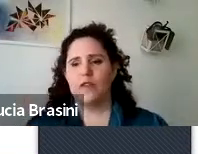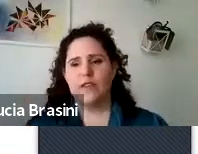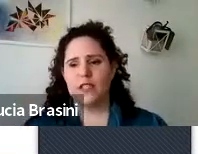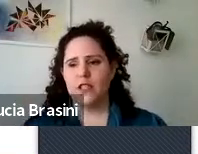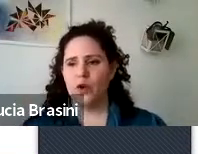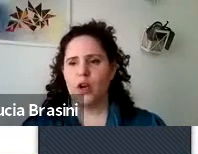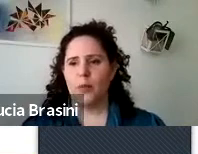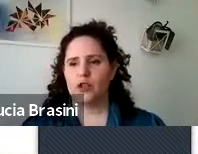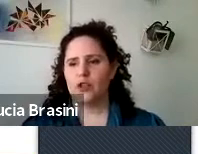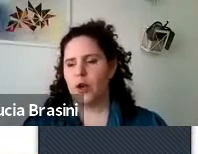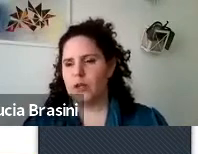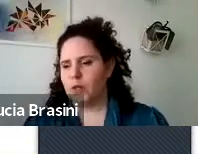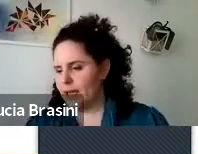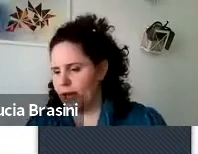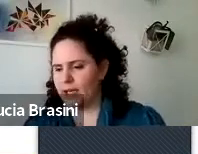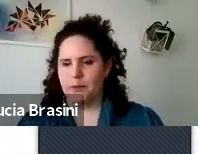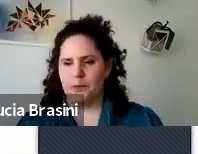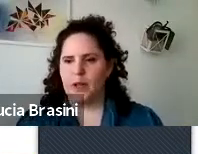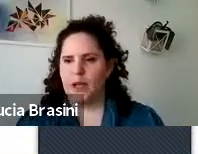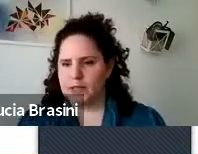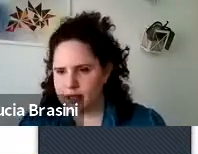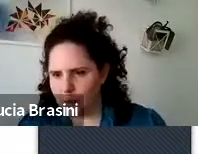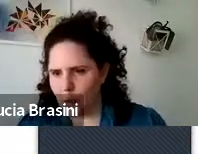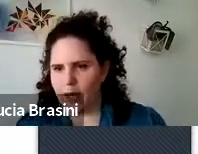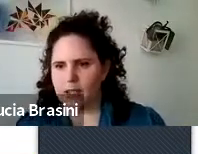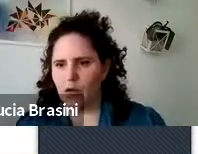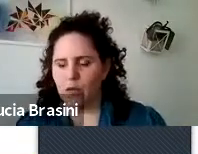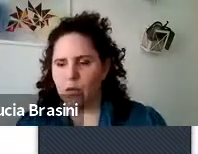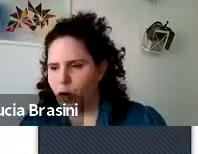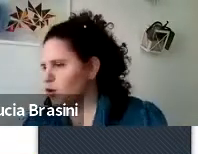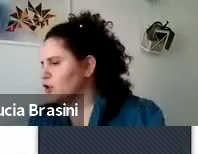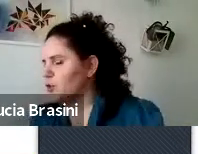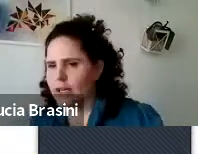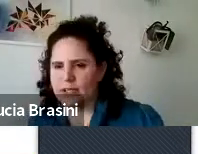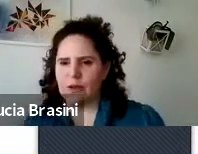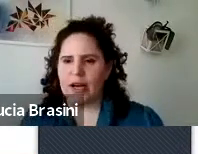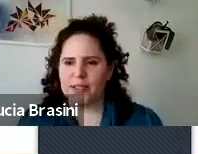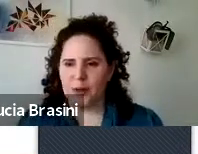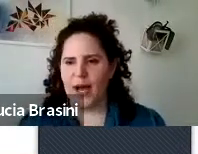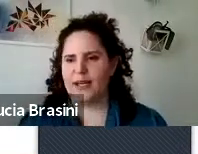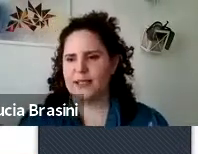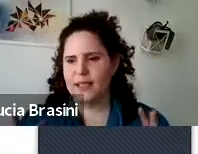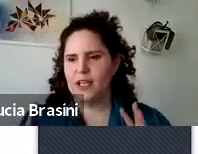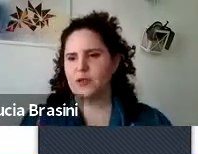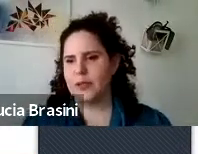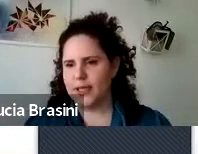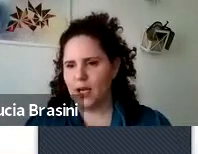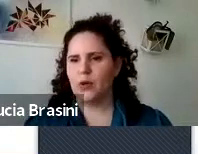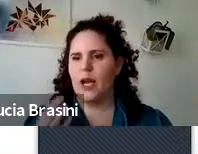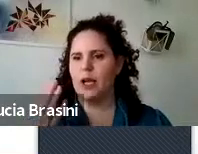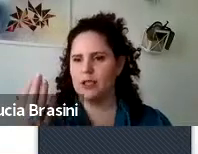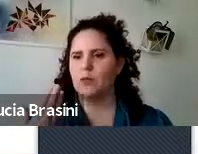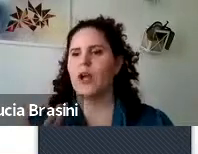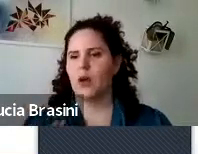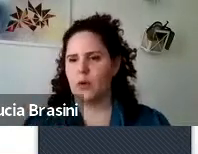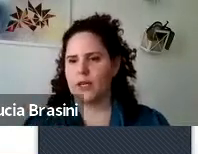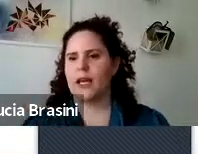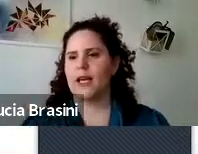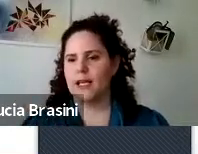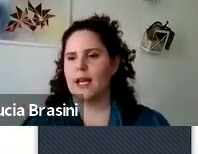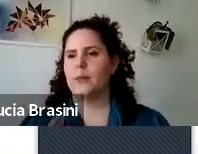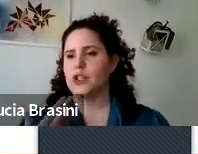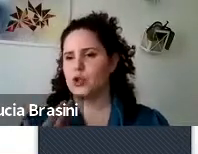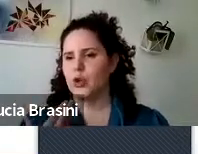Mantenere il contatto visivo con la persona, quindi magari se si guarda un foglio, si guarda da un'altra parte, aspettare un attimo